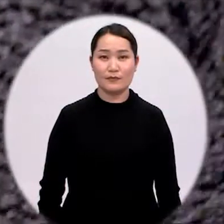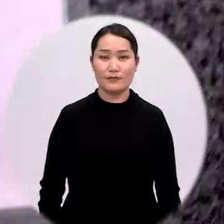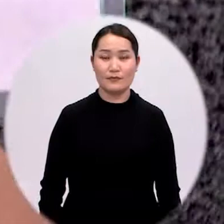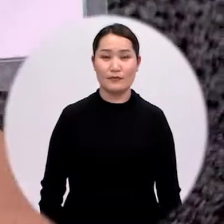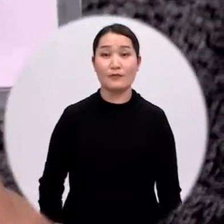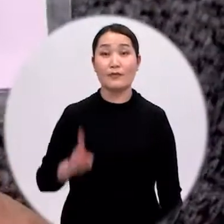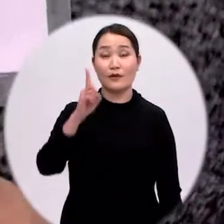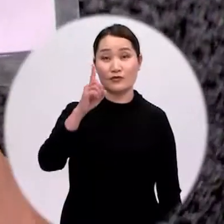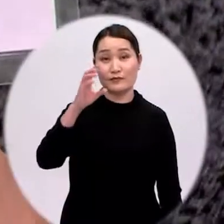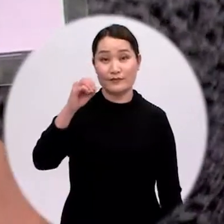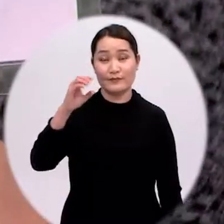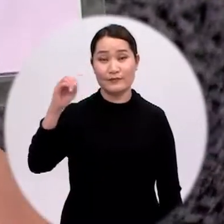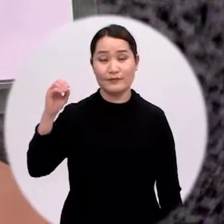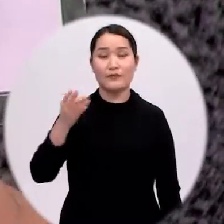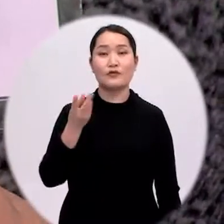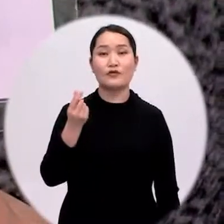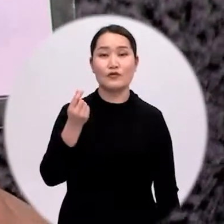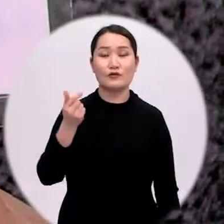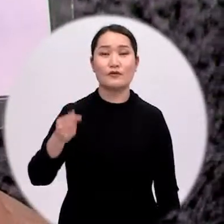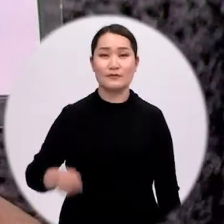За, энэ бол 100 төгрөг.